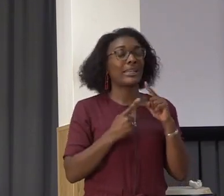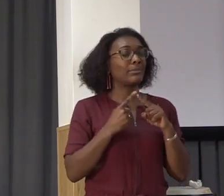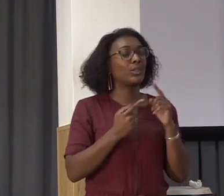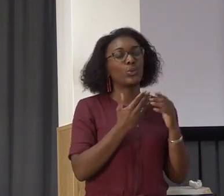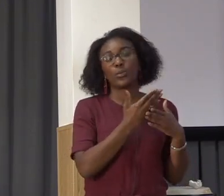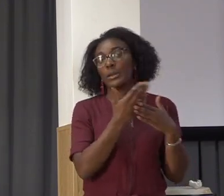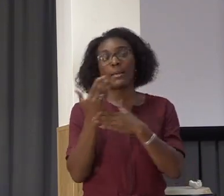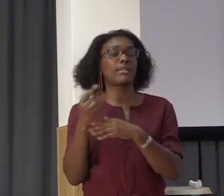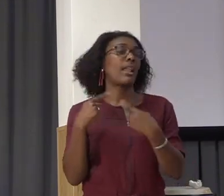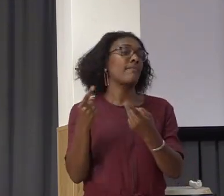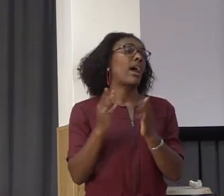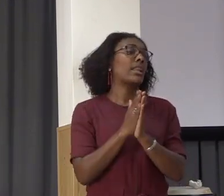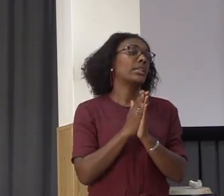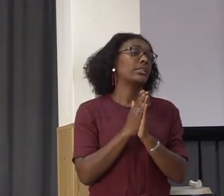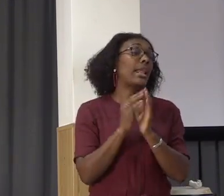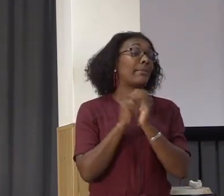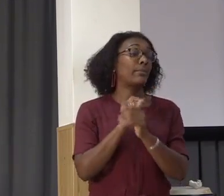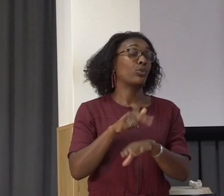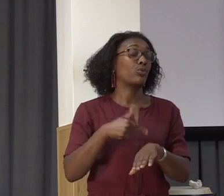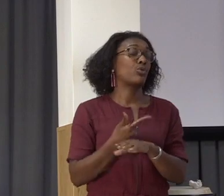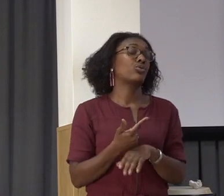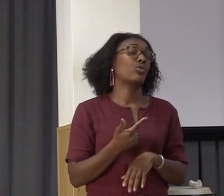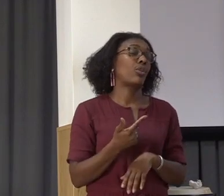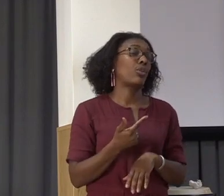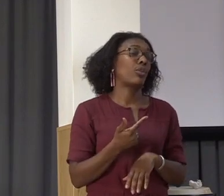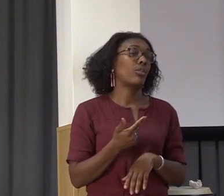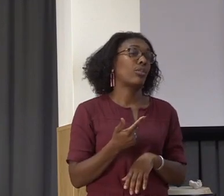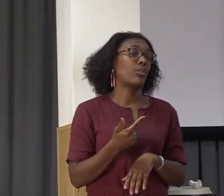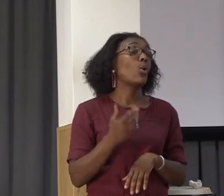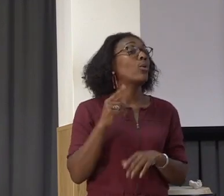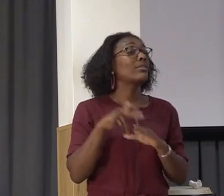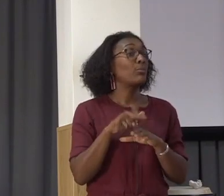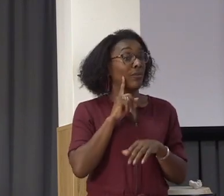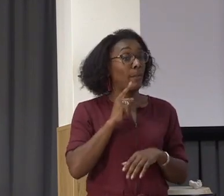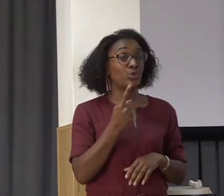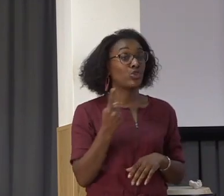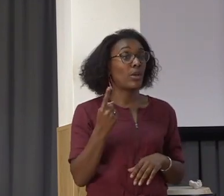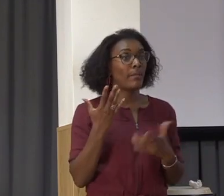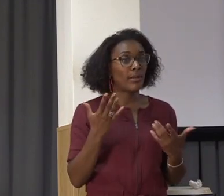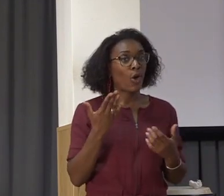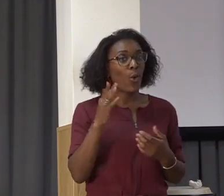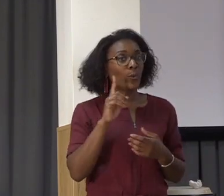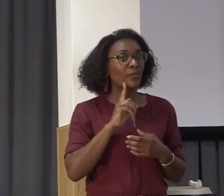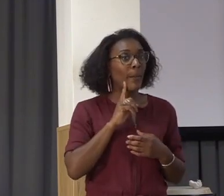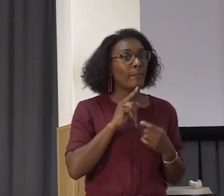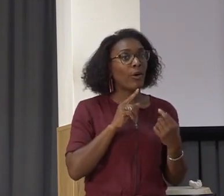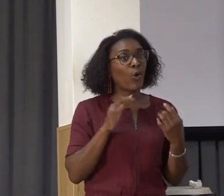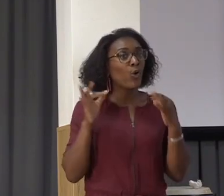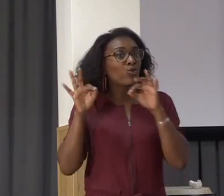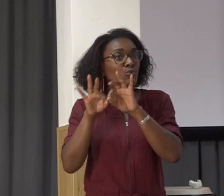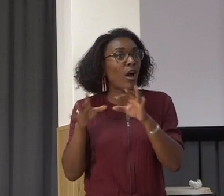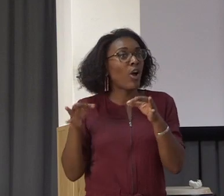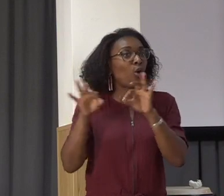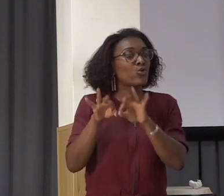est à l'église. Elle prie pendant 2 heures. Elle est la seule. Au début, elle était la seule, et maintenant, il y a d'autres qui viennent la joindre, quelquefois pour